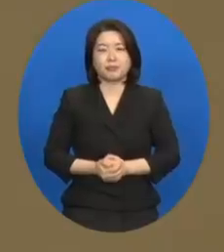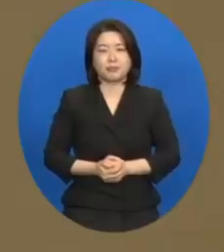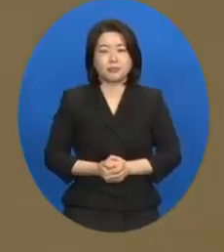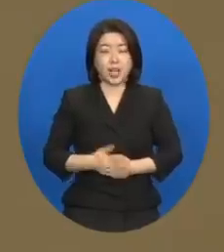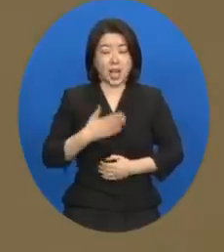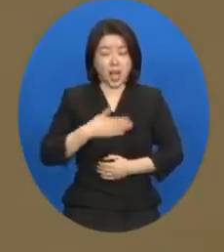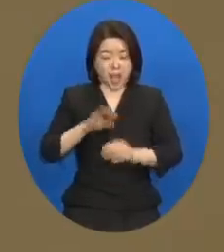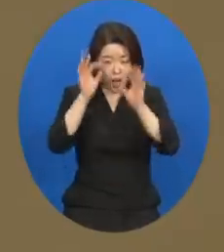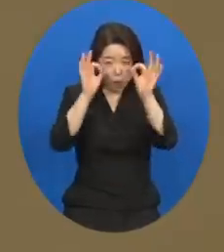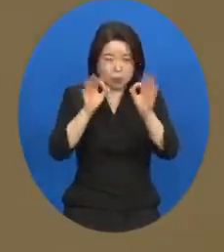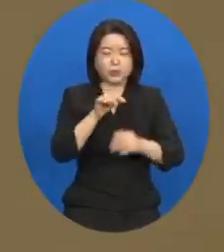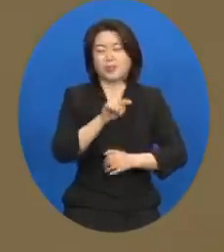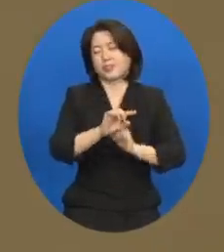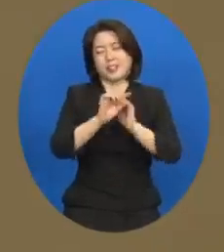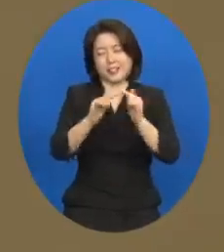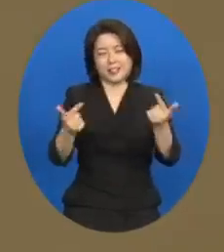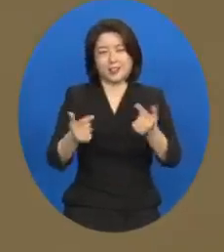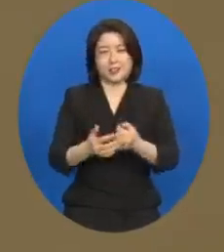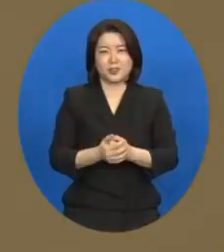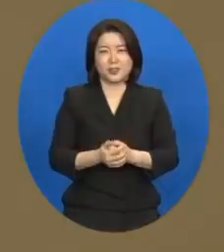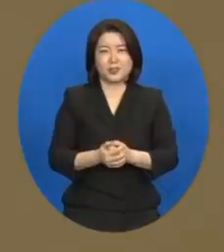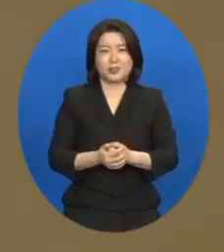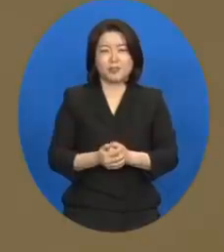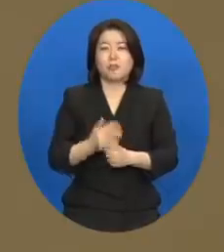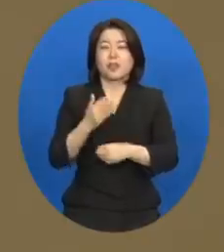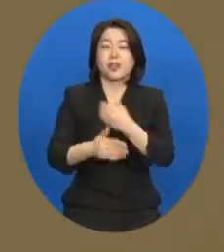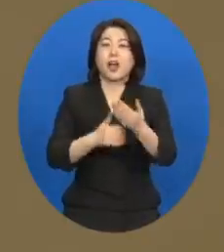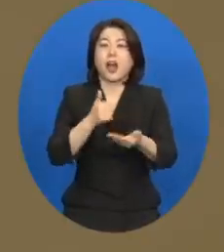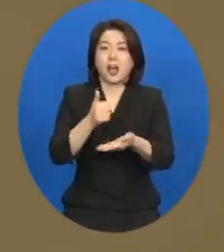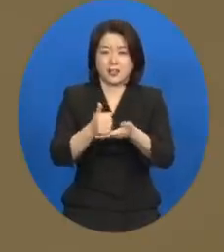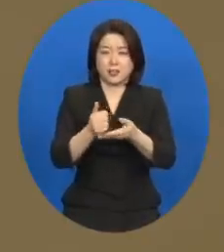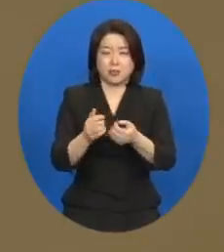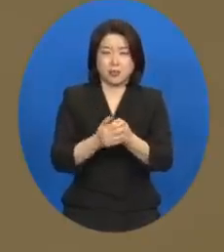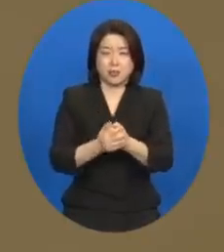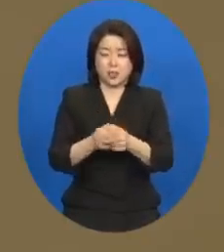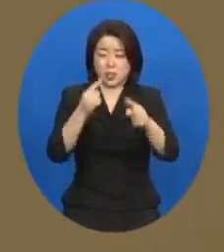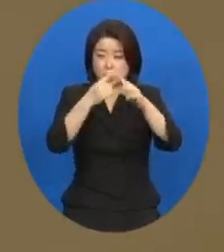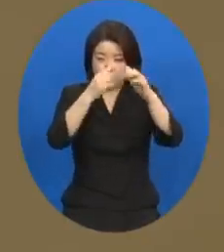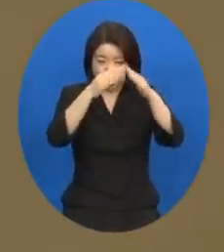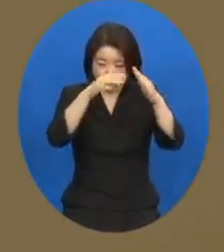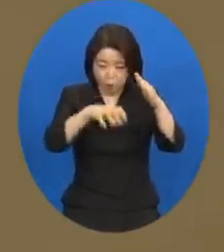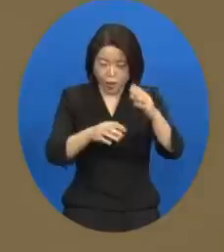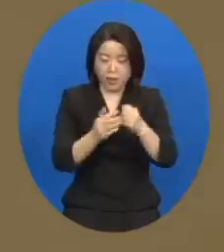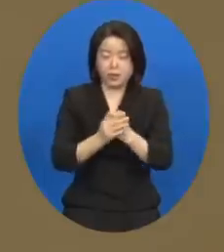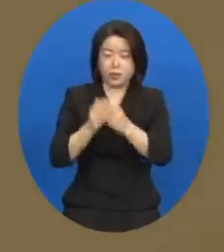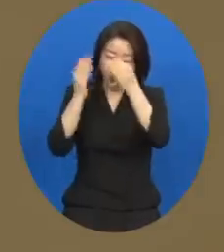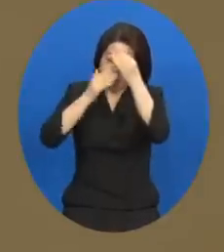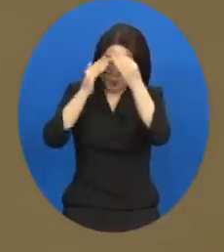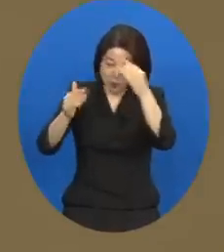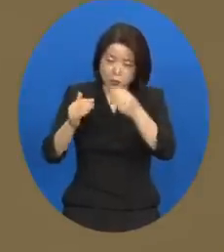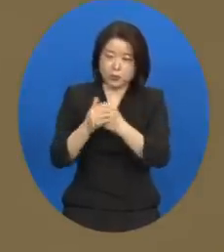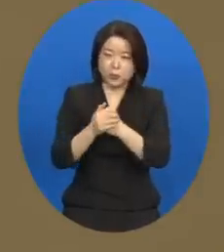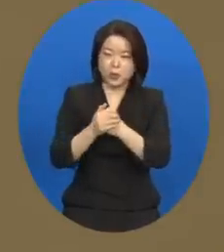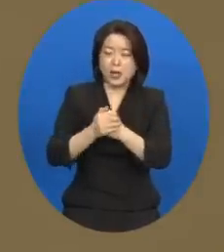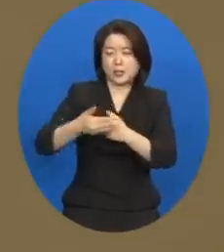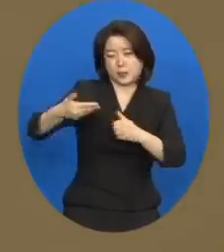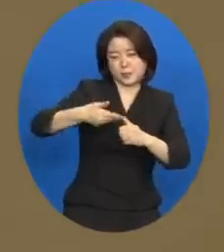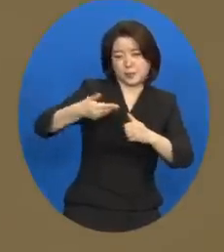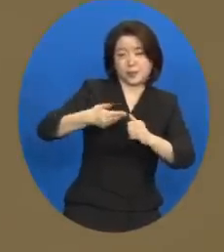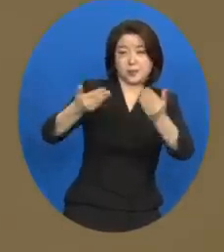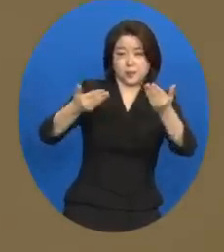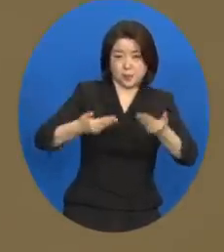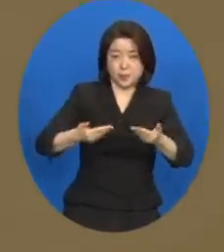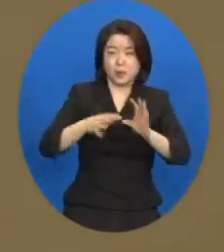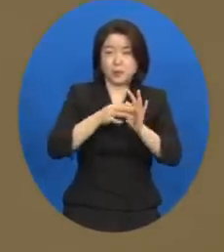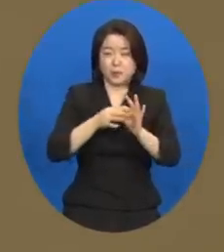알고 보니까 그게 아니었습니다. 하나님께서 교회와 성도들의 공급함을 통해서 목회자가